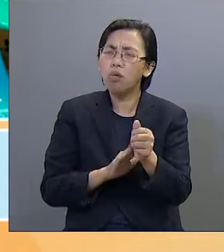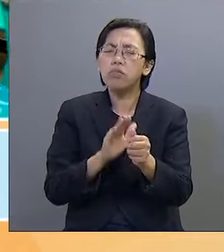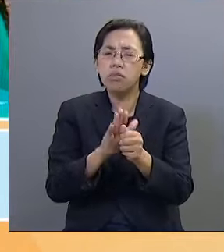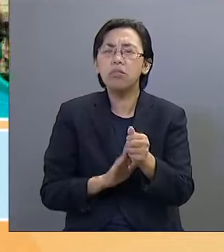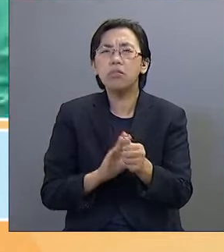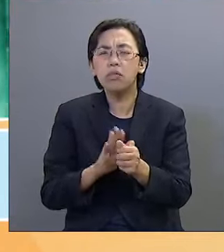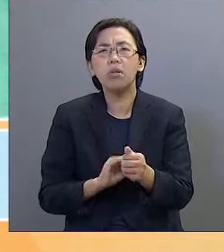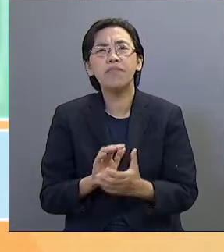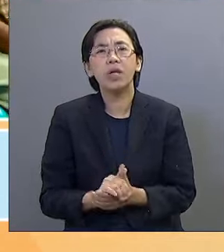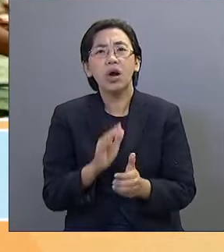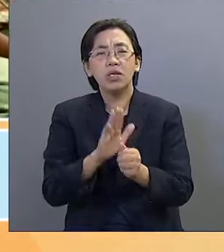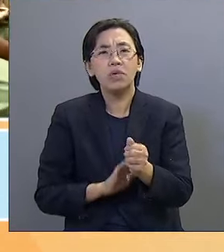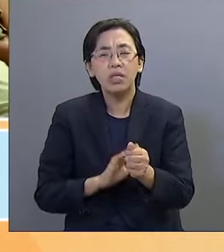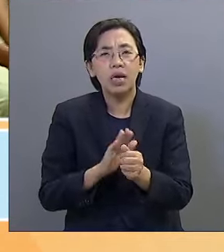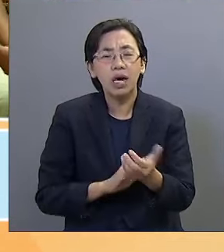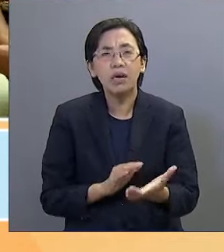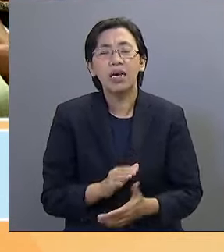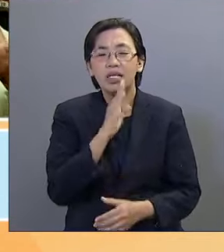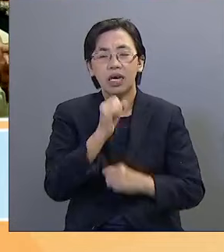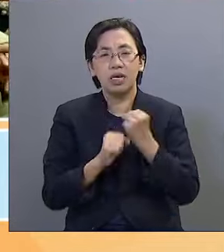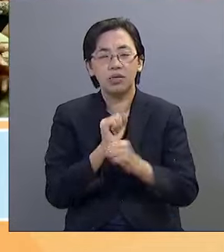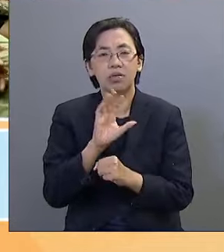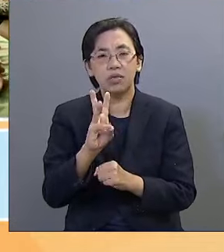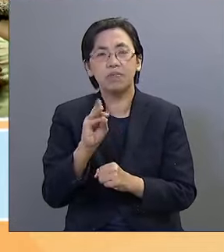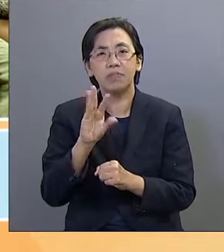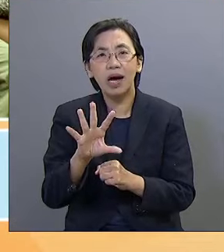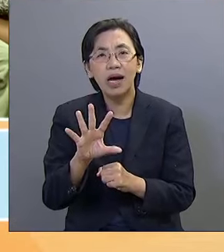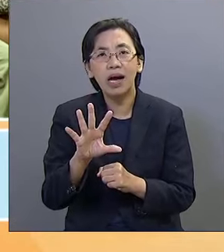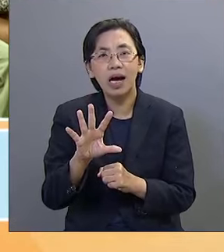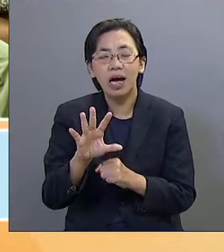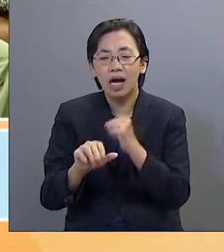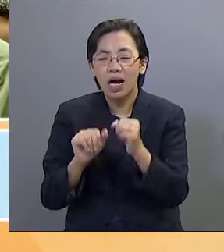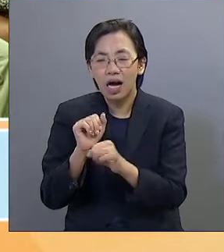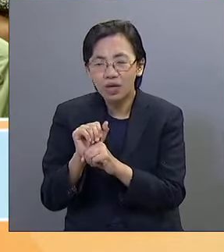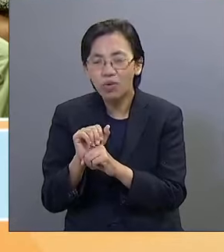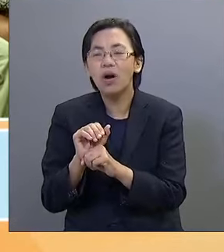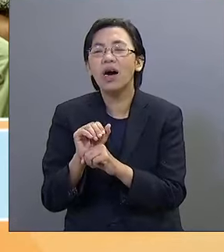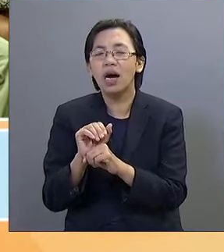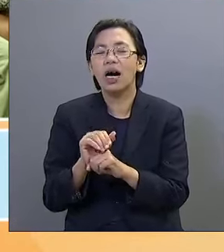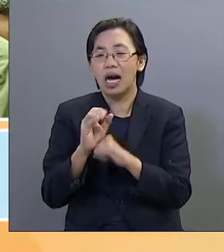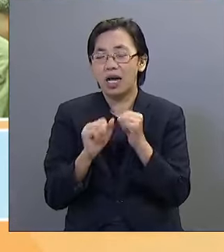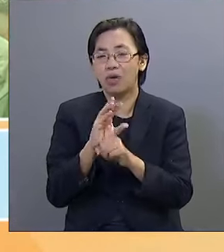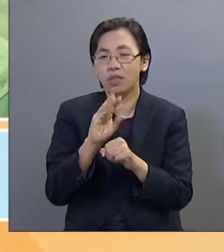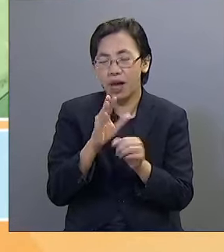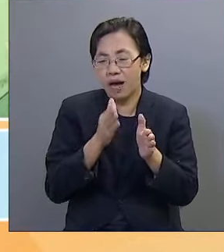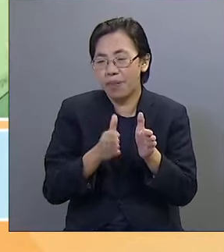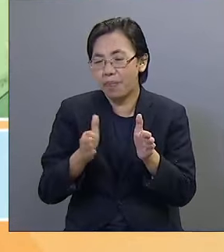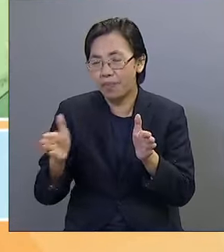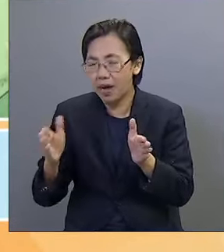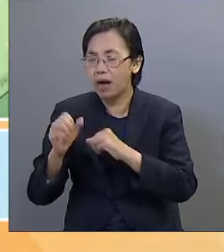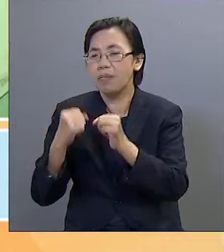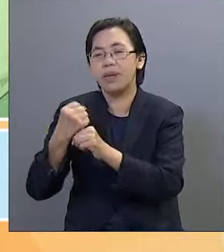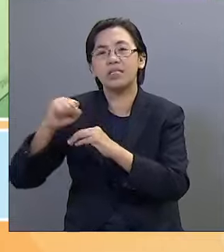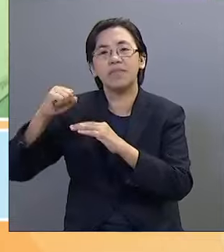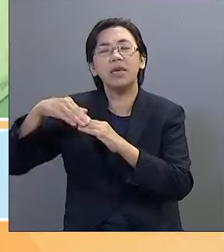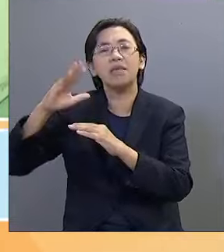ได้เป็นเร็วนะครับอย่าง65ปีเนี่ยมันก็จะมีระยะของมันประมาณสัก7ระยะก็ใช้เวลาอยู่10ปีขึ้นไป